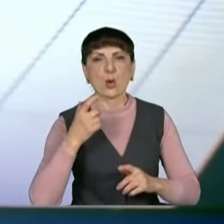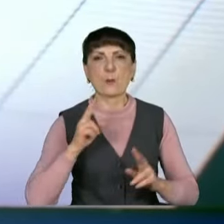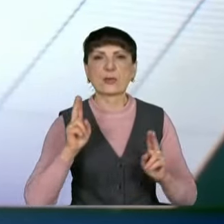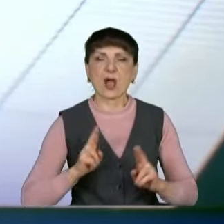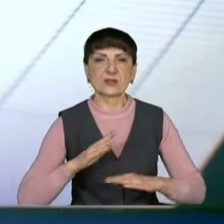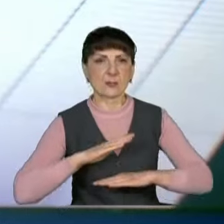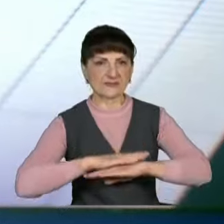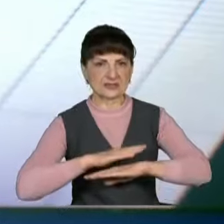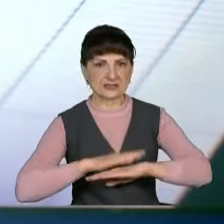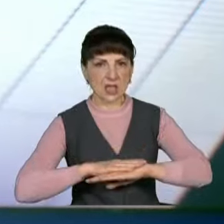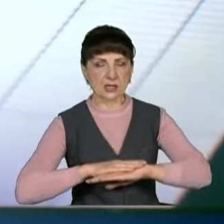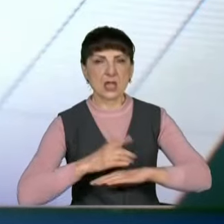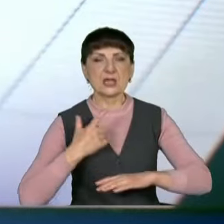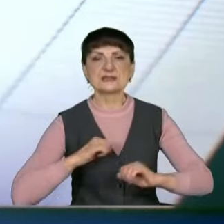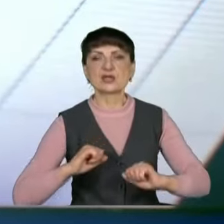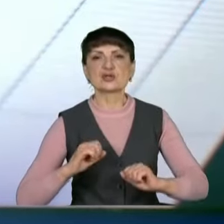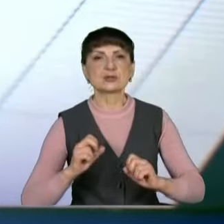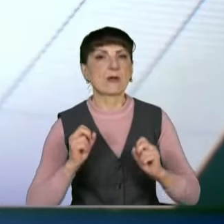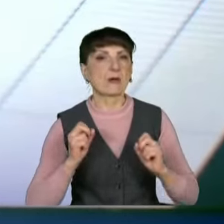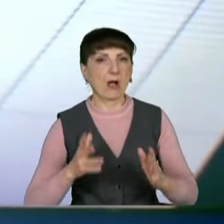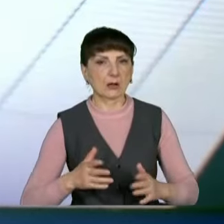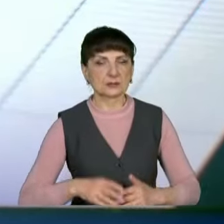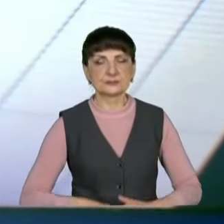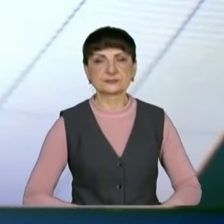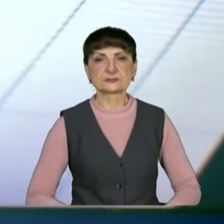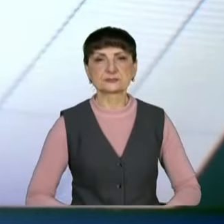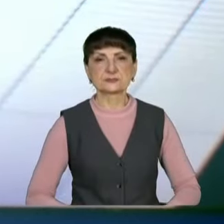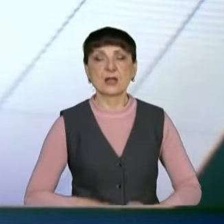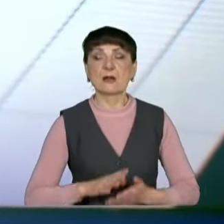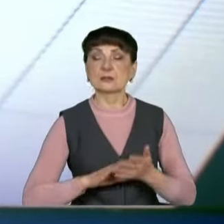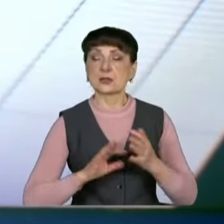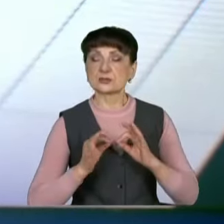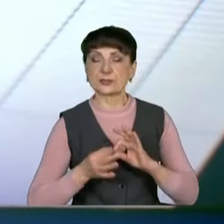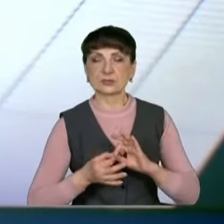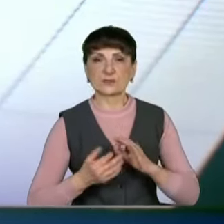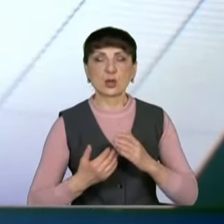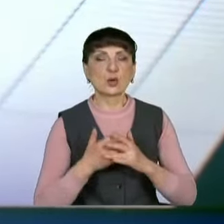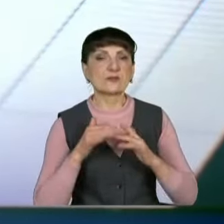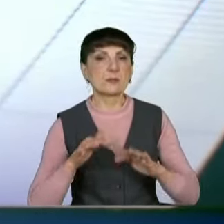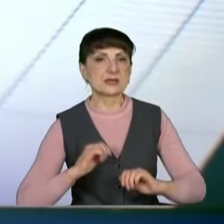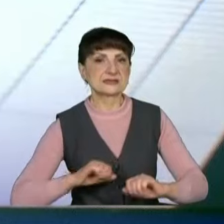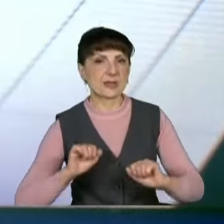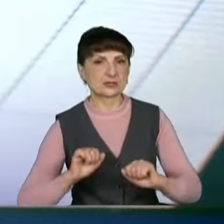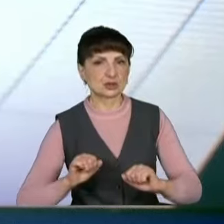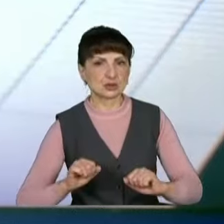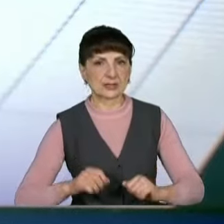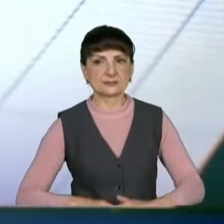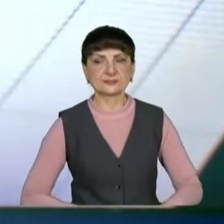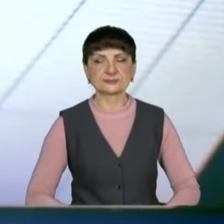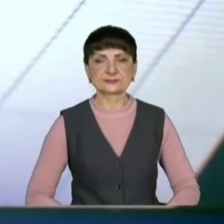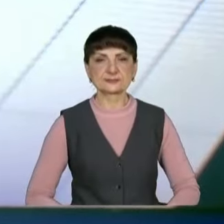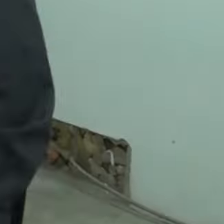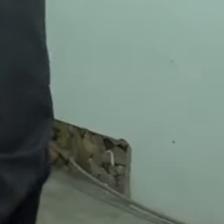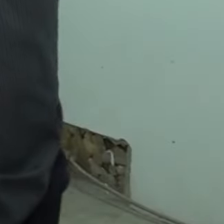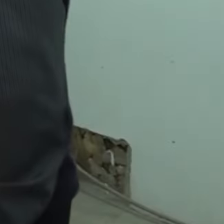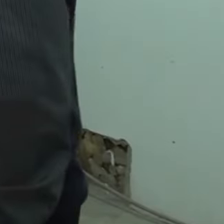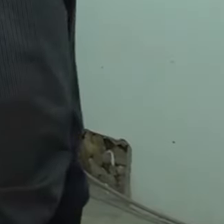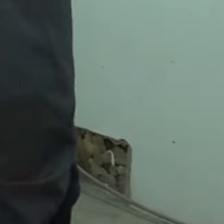правилах поведения и средствах защиты при ЧС. Амина Усенова о новых мерах предосторожности.